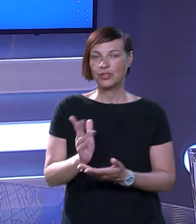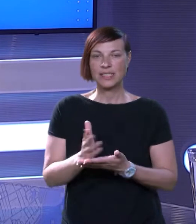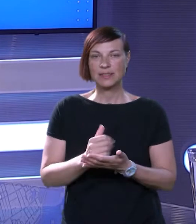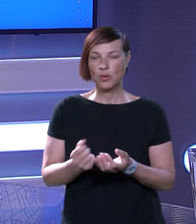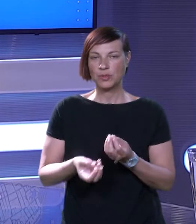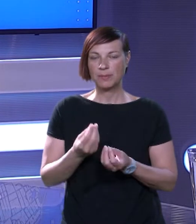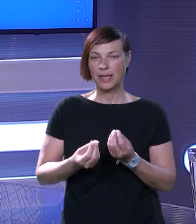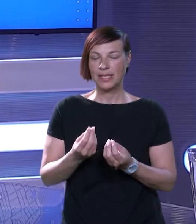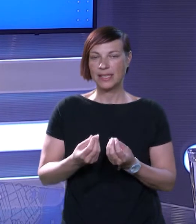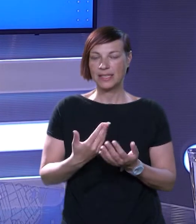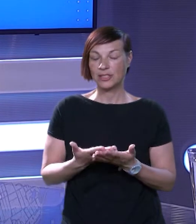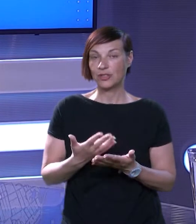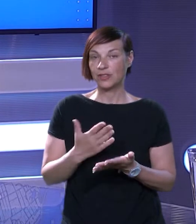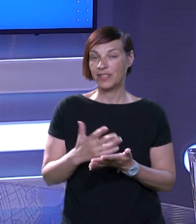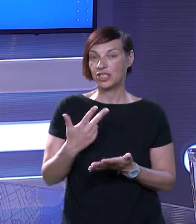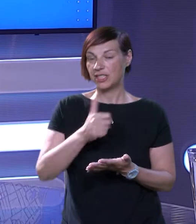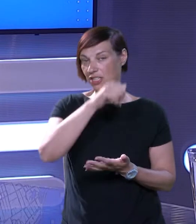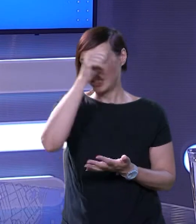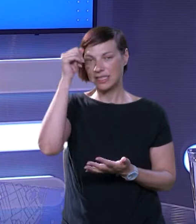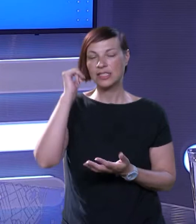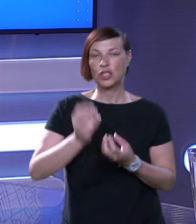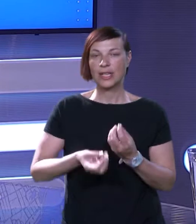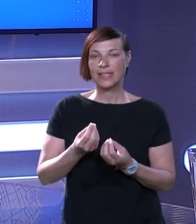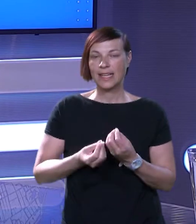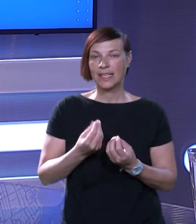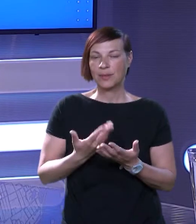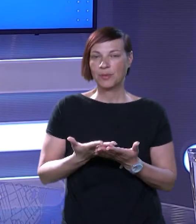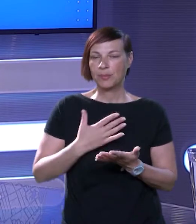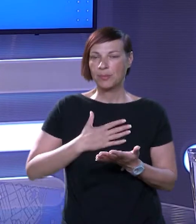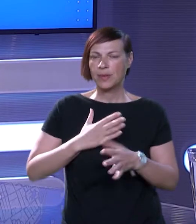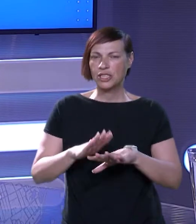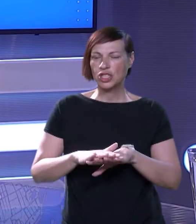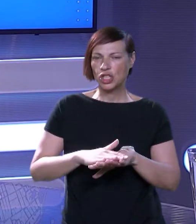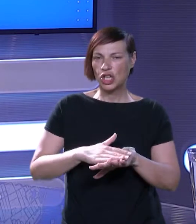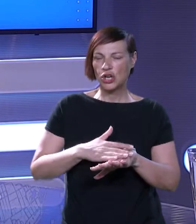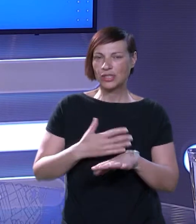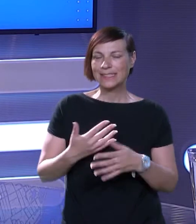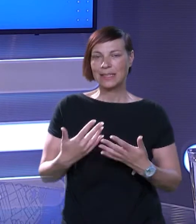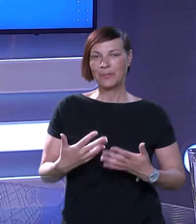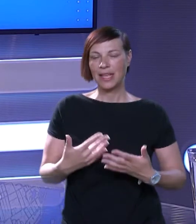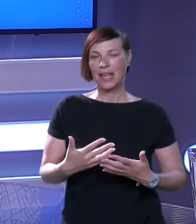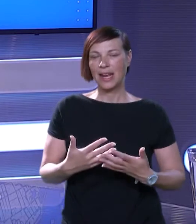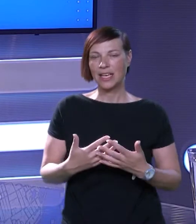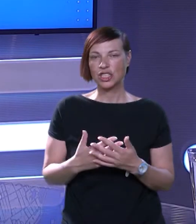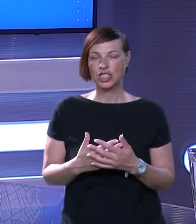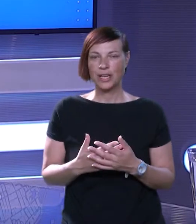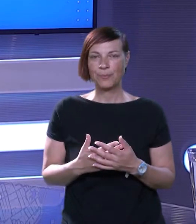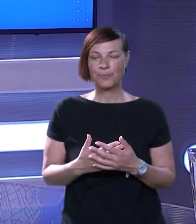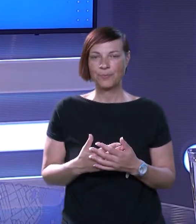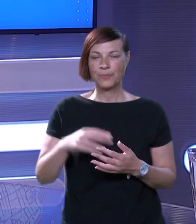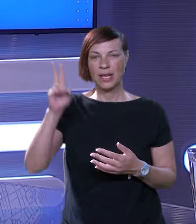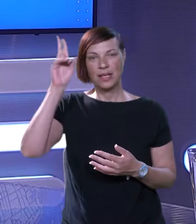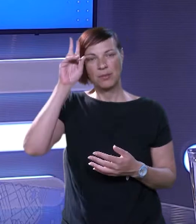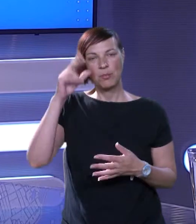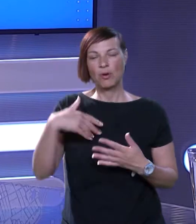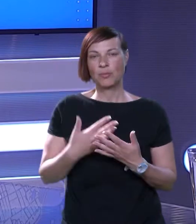nismo uspjeli igrati. I to je znači sad već treća sezona da igramo i baš nekako osjetim da je lakše, da mogu,